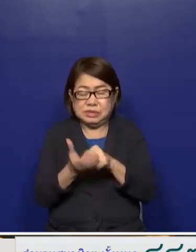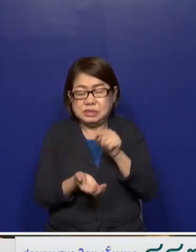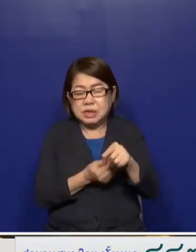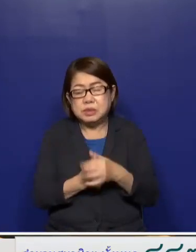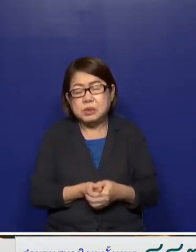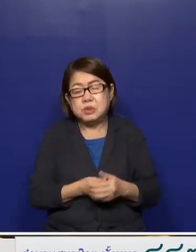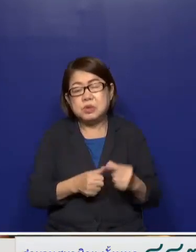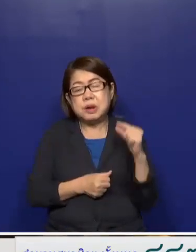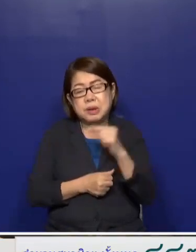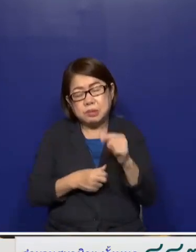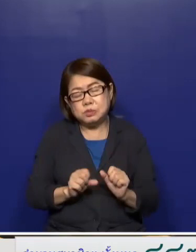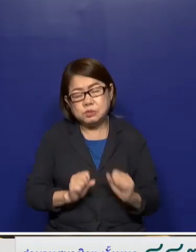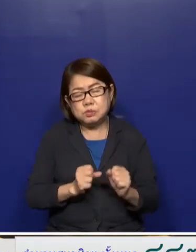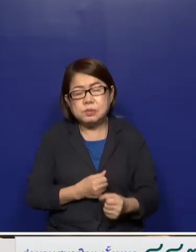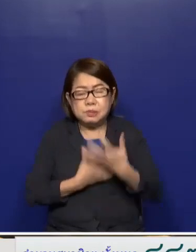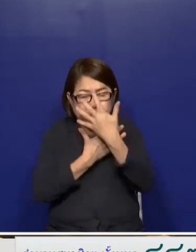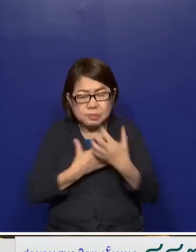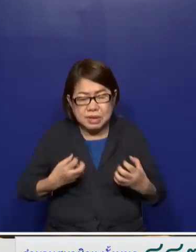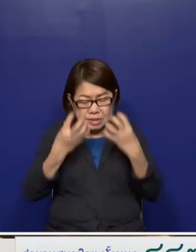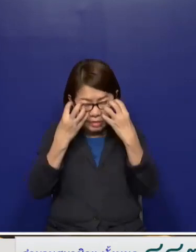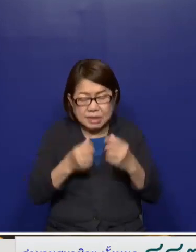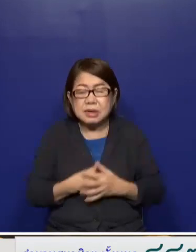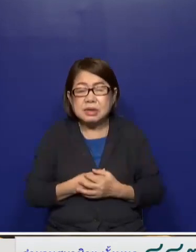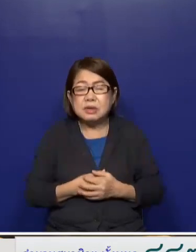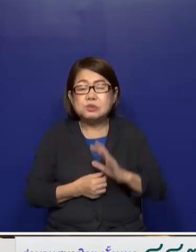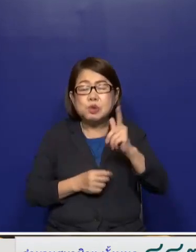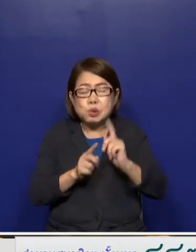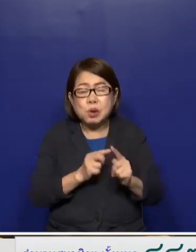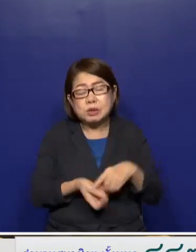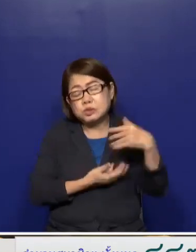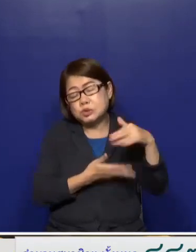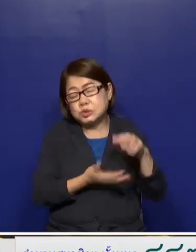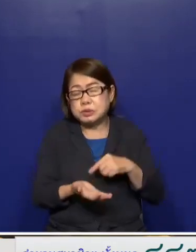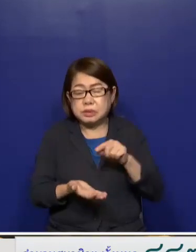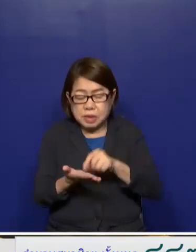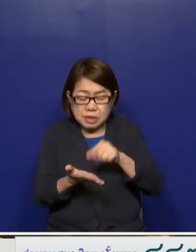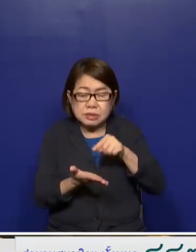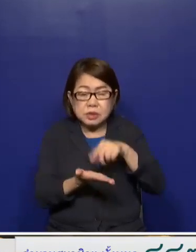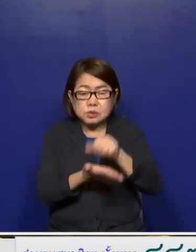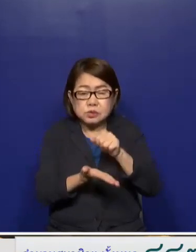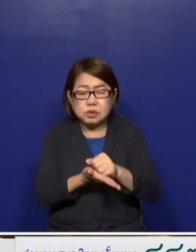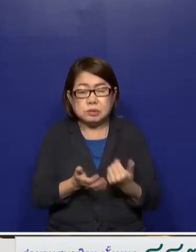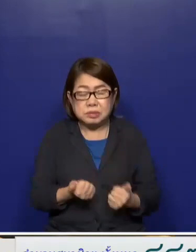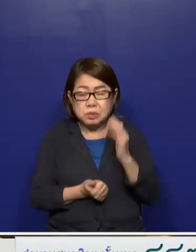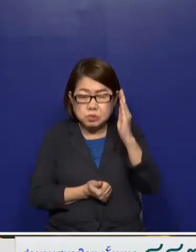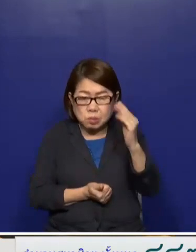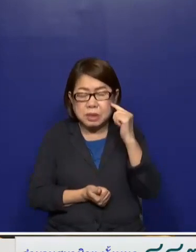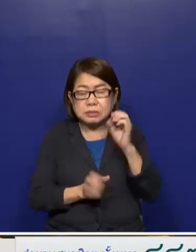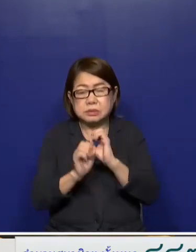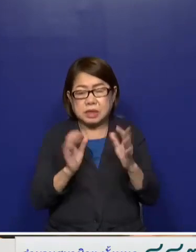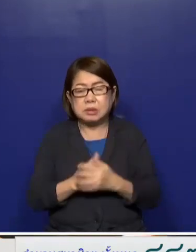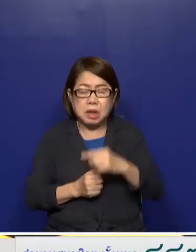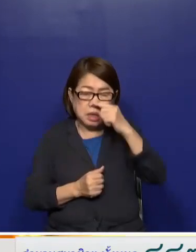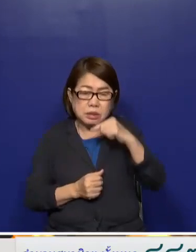Agoda กับ Panda แพลตฟอร์มเหล่านี้มันคือสิ่งบอกลางให้เห็นว่าประเท